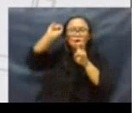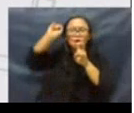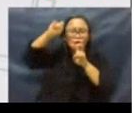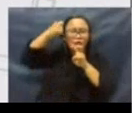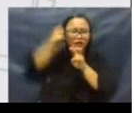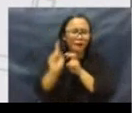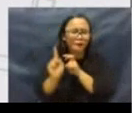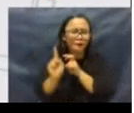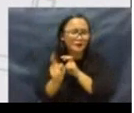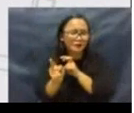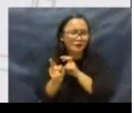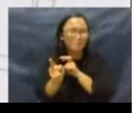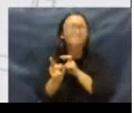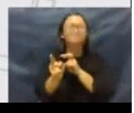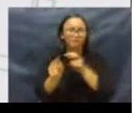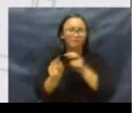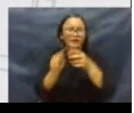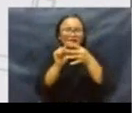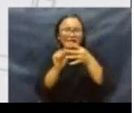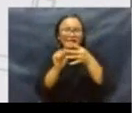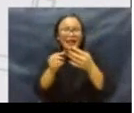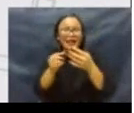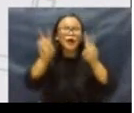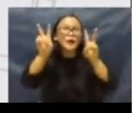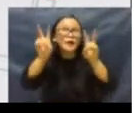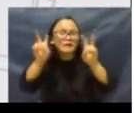Nanti saya akan cerita kenapa dalam tanda kutip sulitnya.